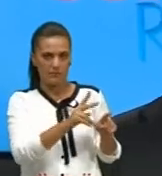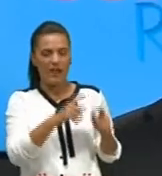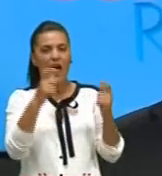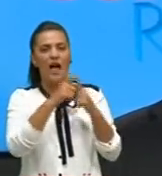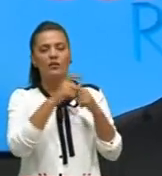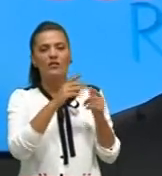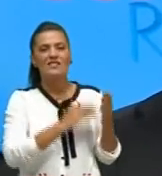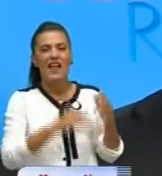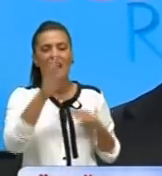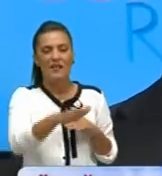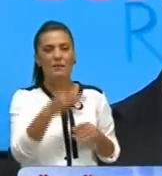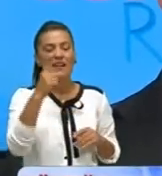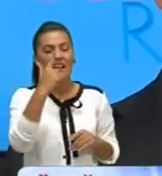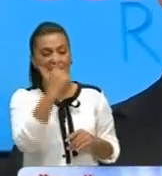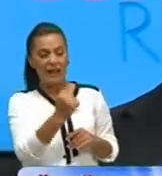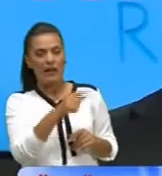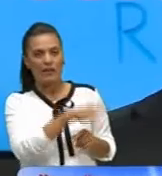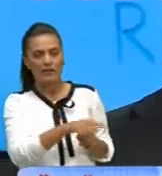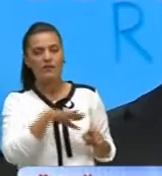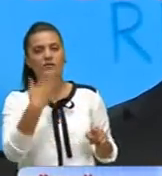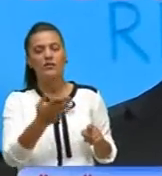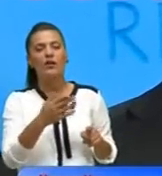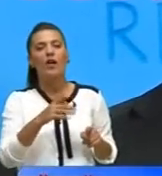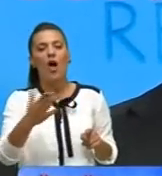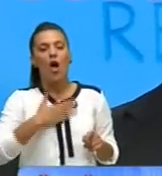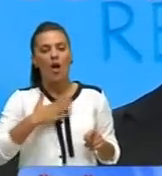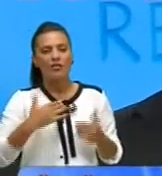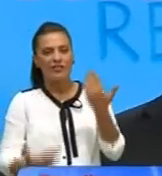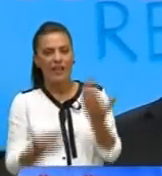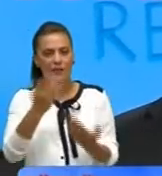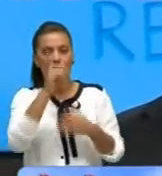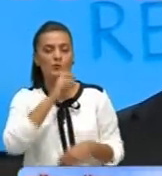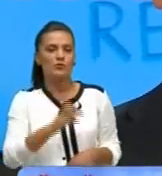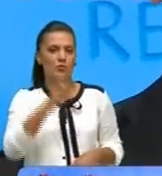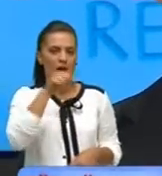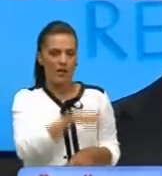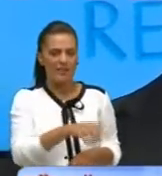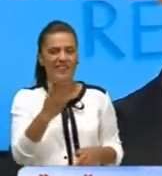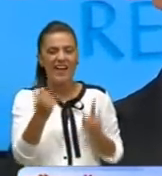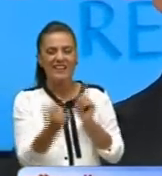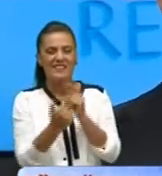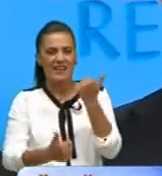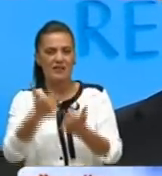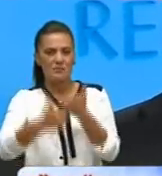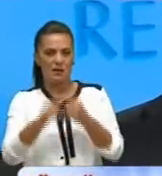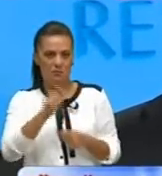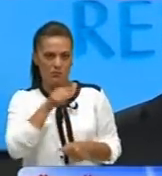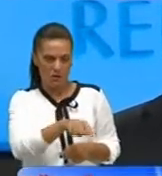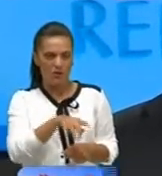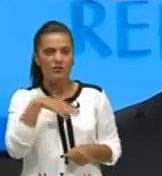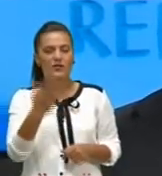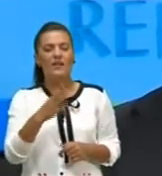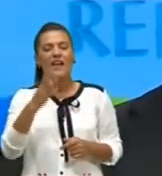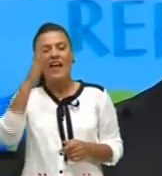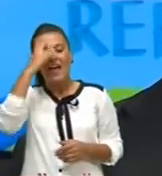Endurance etabı 400 puan. Dayanıklık etabı. Evet. Qualify etabı ön değerlendirme 100 puan. Hı-hı. Daha kısa yarışlar yapıyorsunuz orada. Teknik